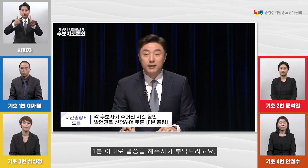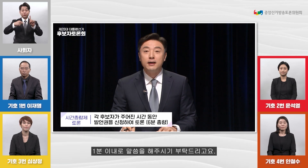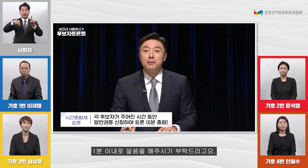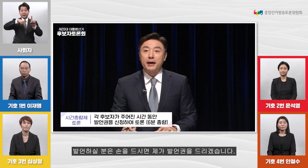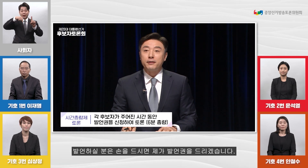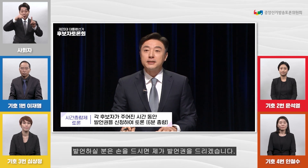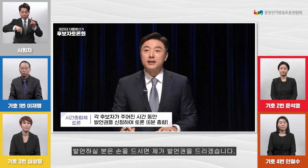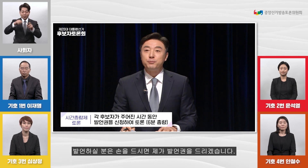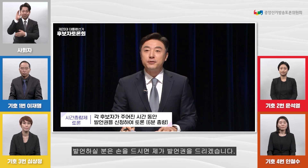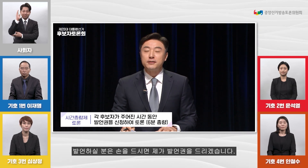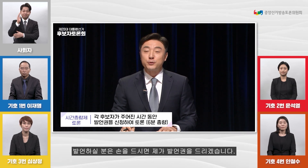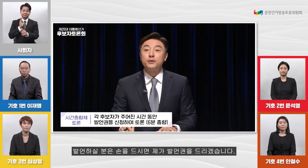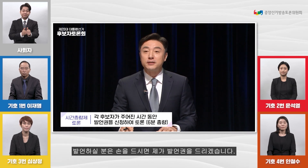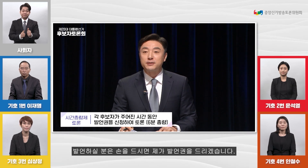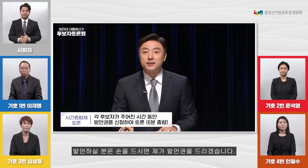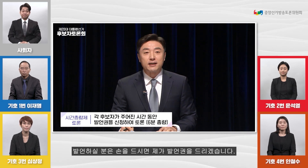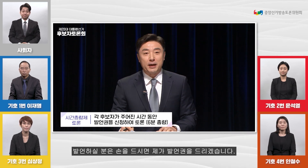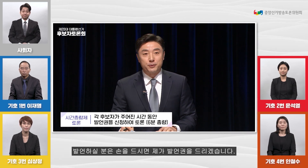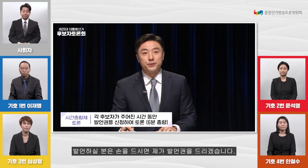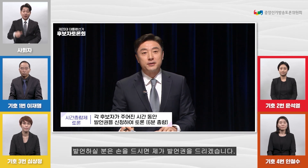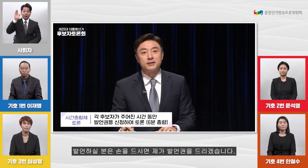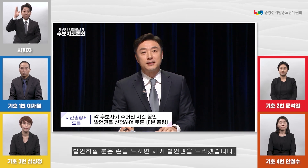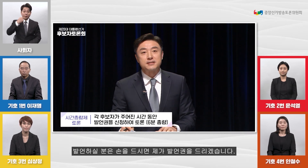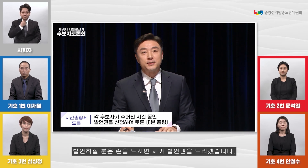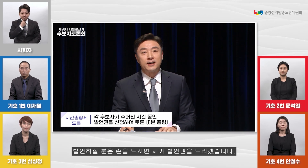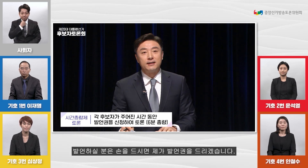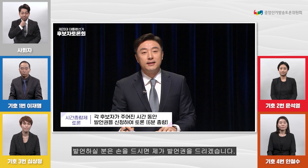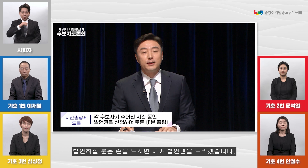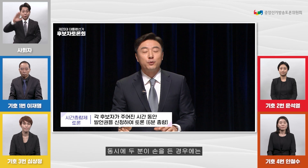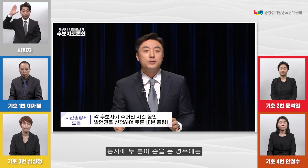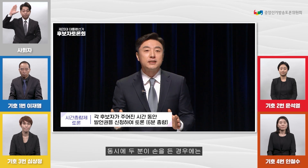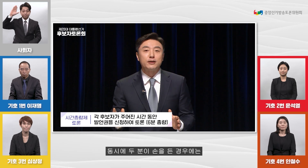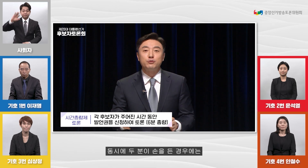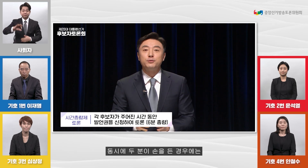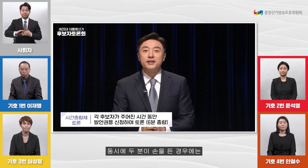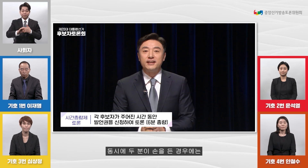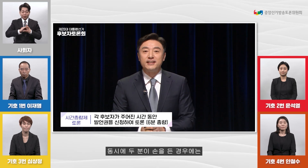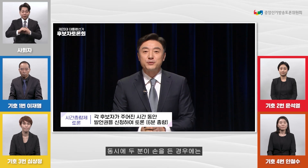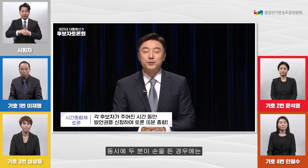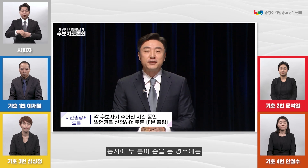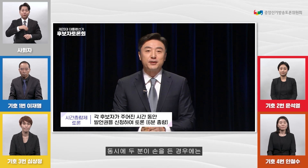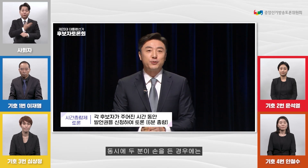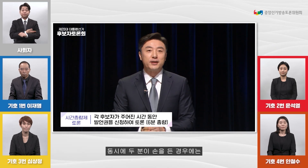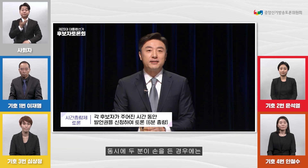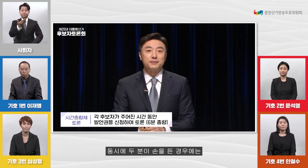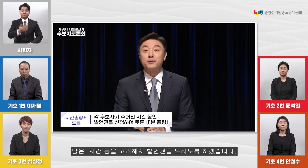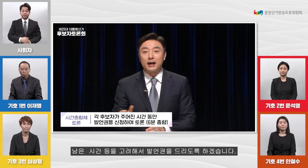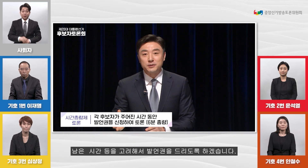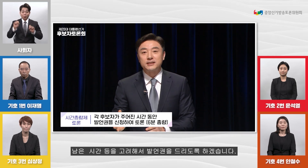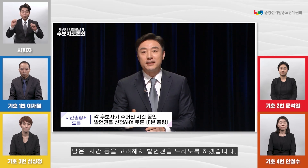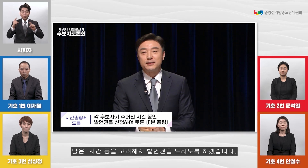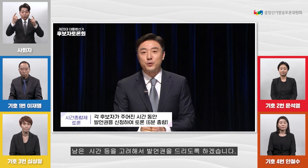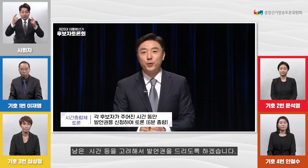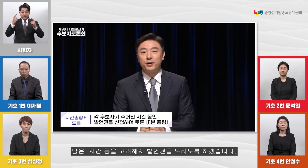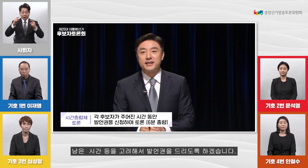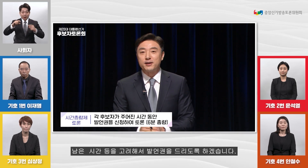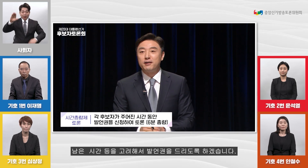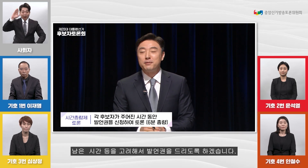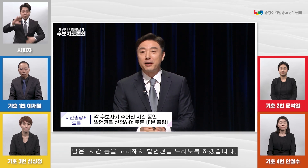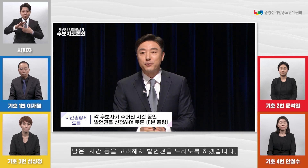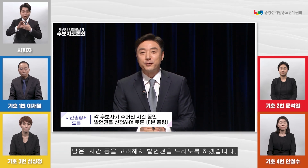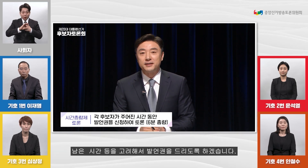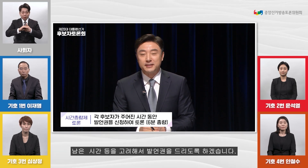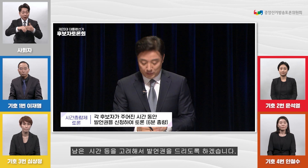부탁드리고요. 발언하실 분은 손을 드시면 제가 발언권을 드리겠습니다. 동시에 두 분이 손을 든 경우에는 남은 시간 등을